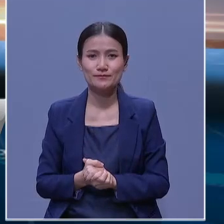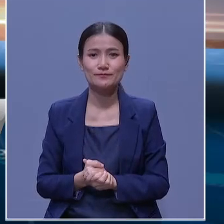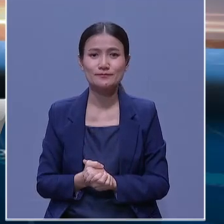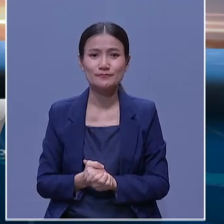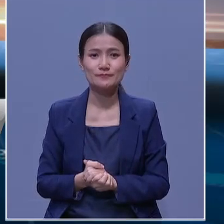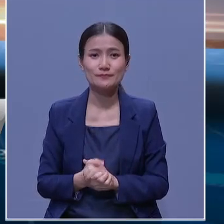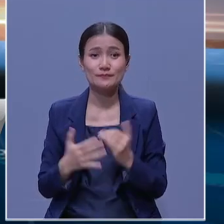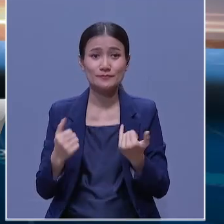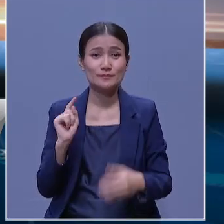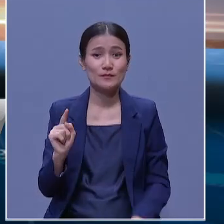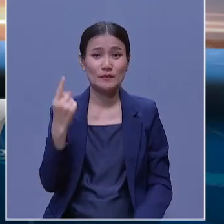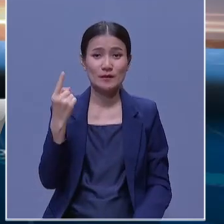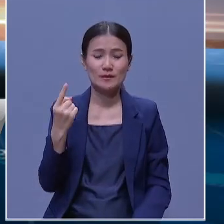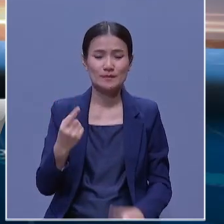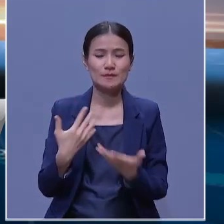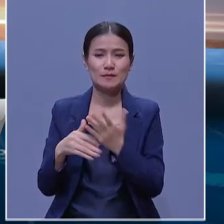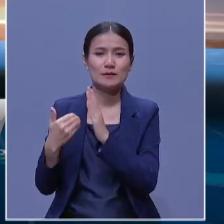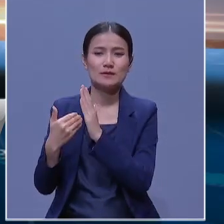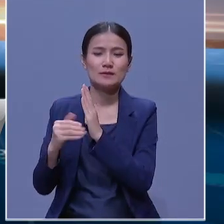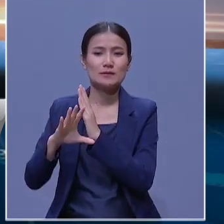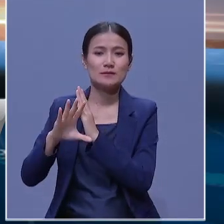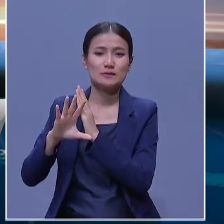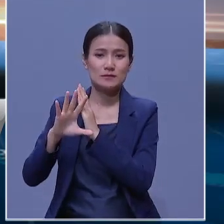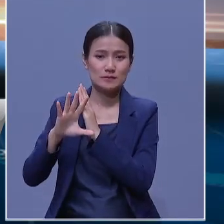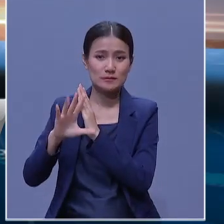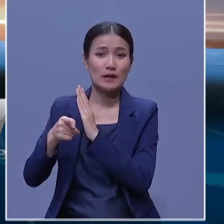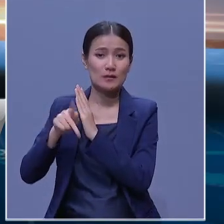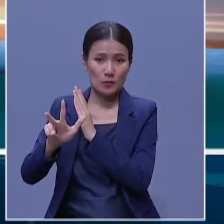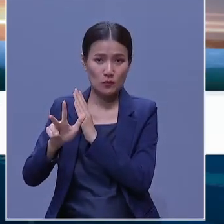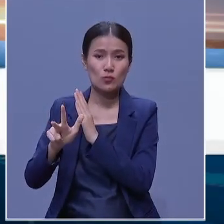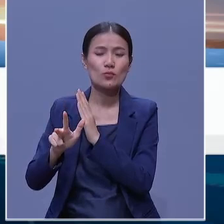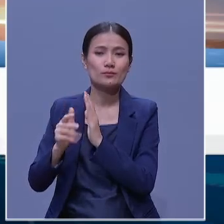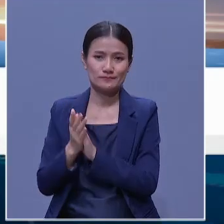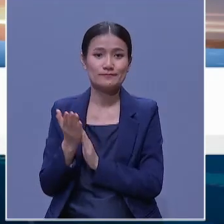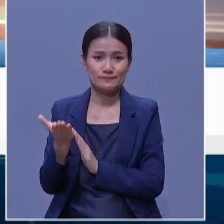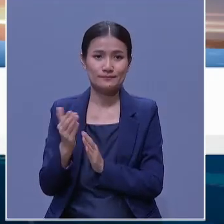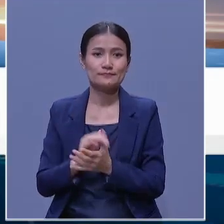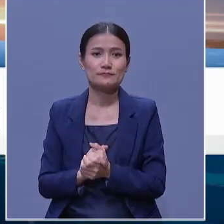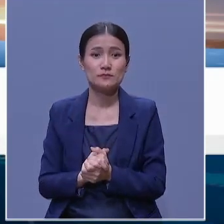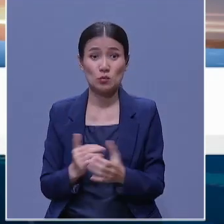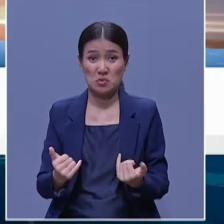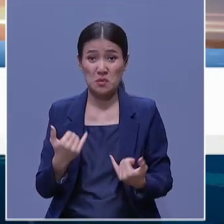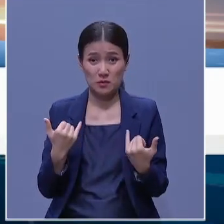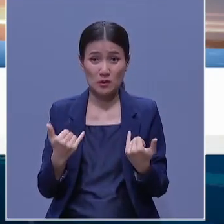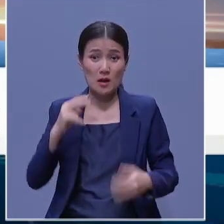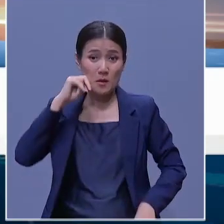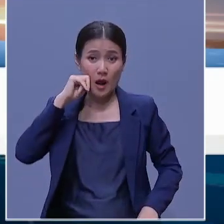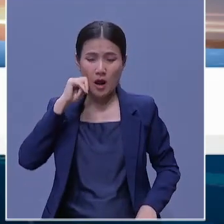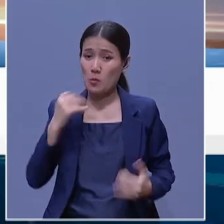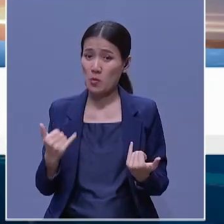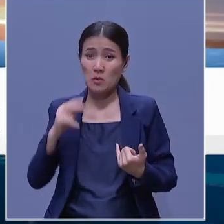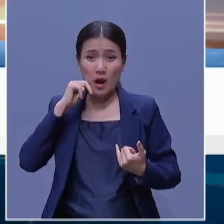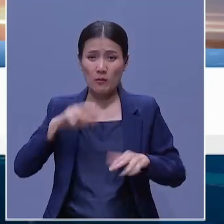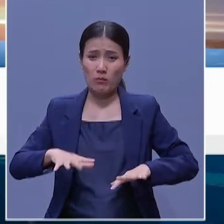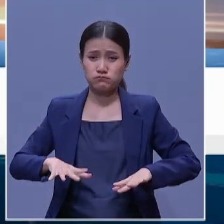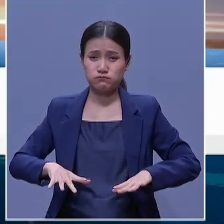ตเริ่มต้นที่ชัยภูมิกันก่อนละกันนะคะภาพที่ชัยภูมิเนี่ยคือระดับน้ำไม่มีท่าทีว่าจะลดล